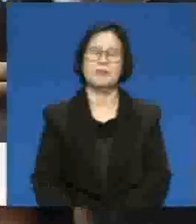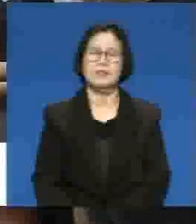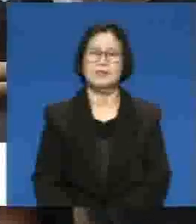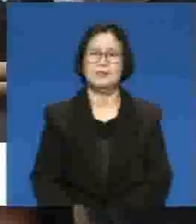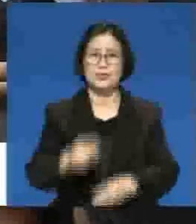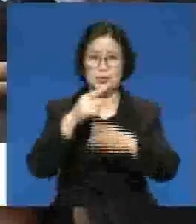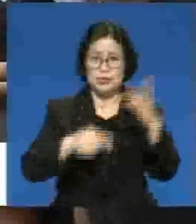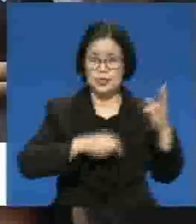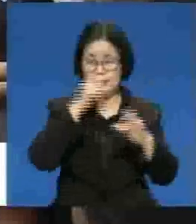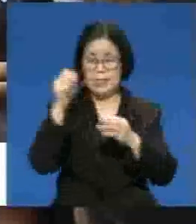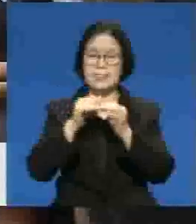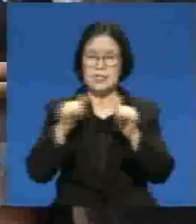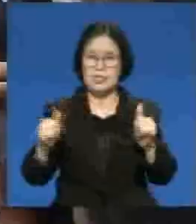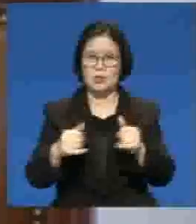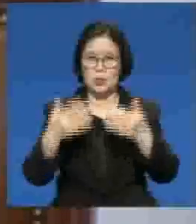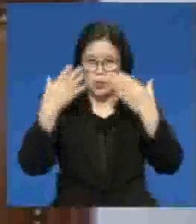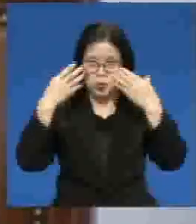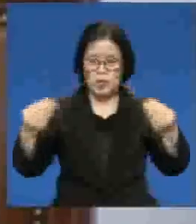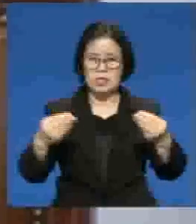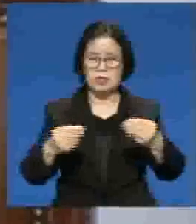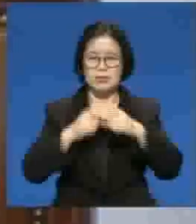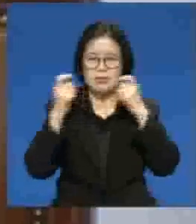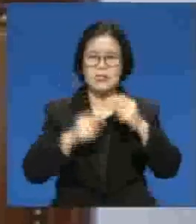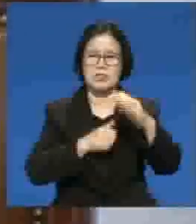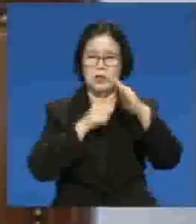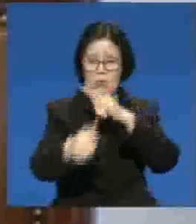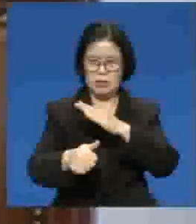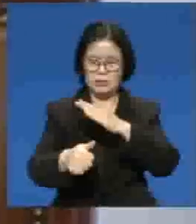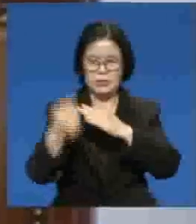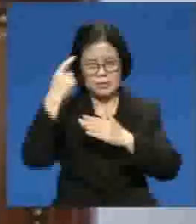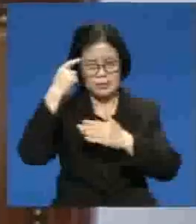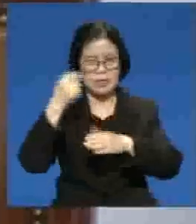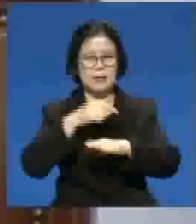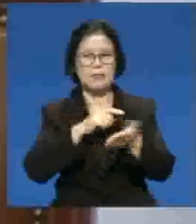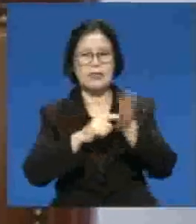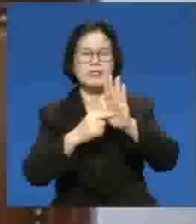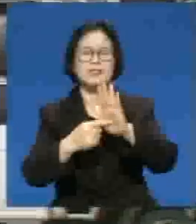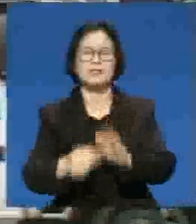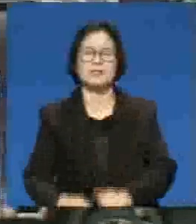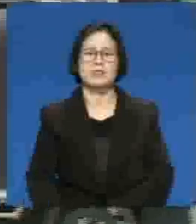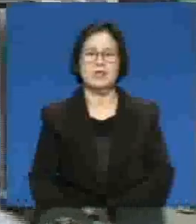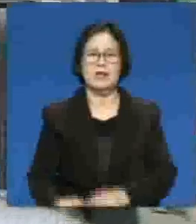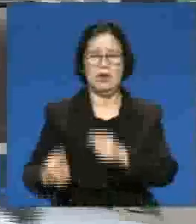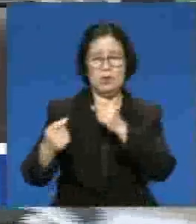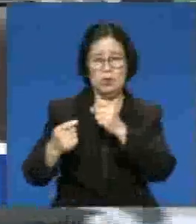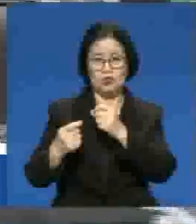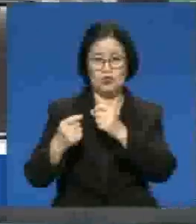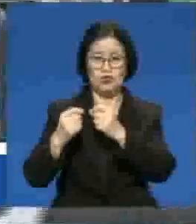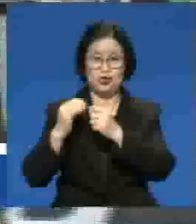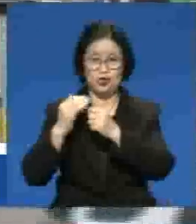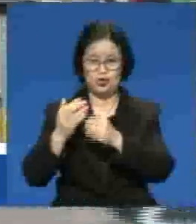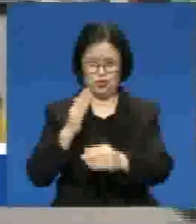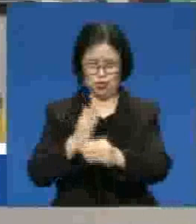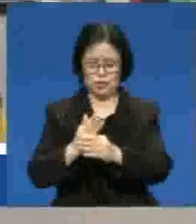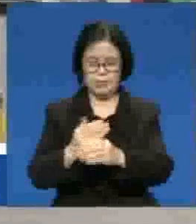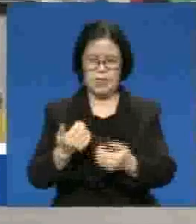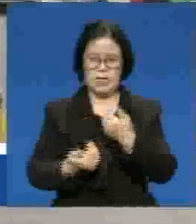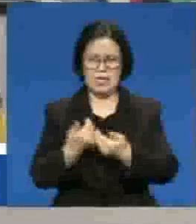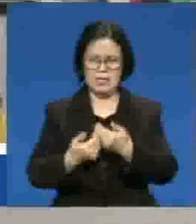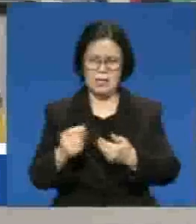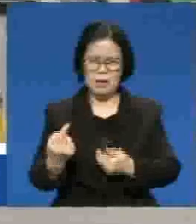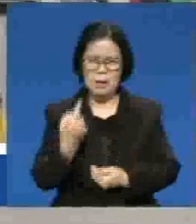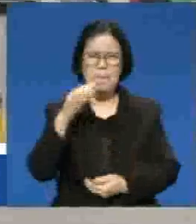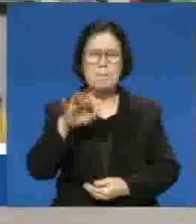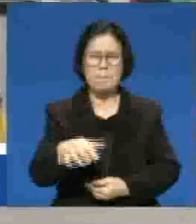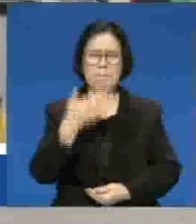윤석열 대통령 당선인도 공개적으로 사저 방문 의사를 밝힌 상황. 보수 성지면서 갈등의 진원지가 될 수 있는 박